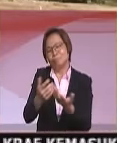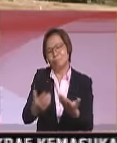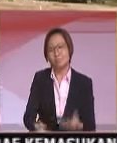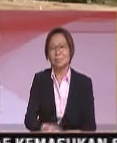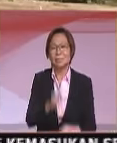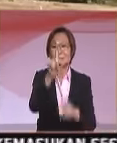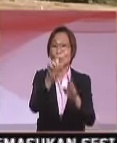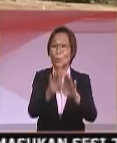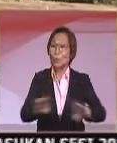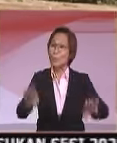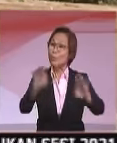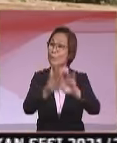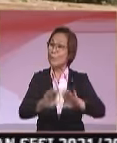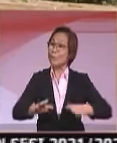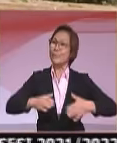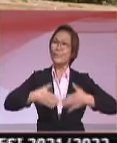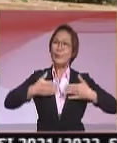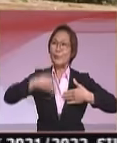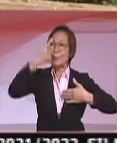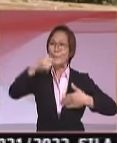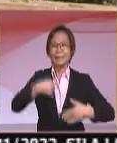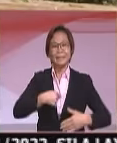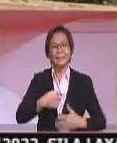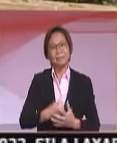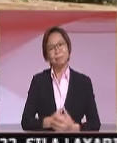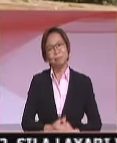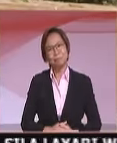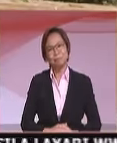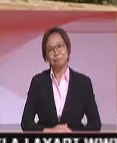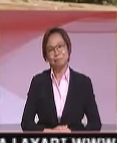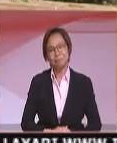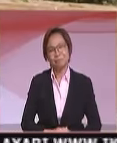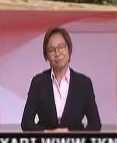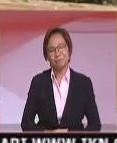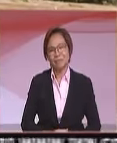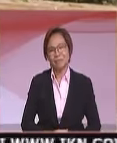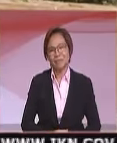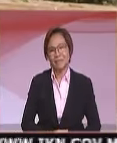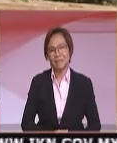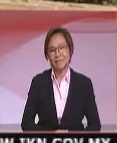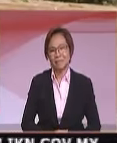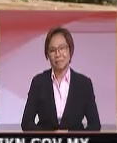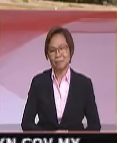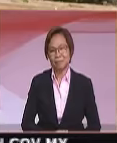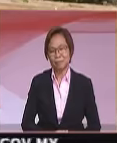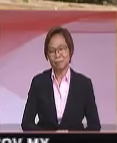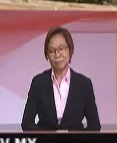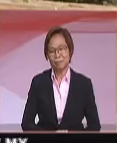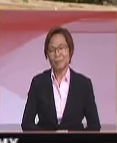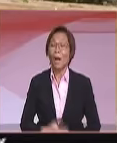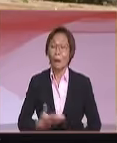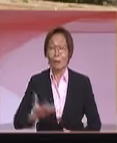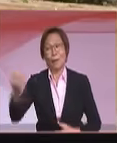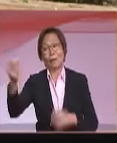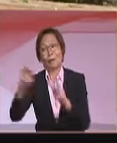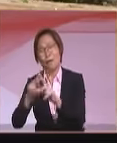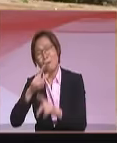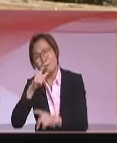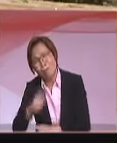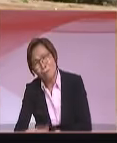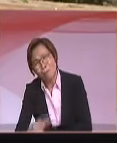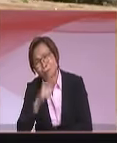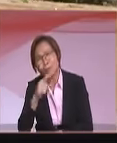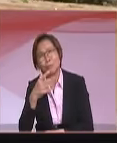satu berita baiklah bagi saya. Saya yang mana dapat balik kampung, dah lama dah tak